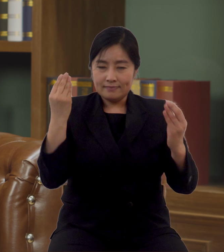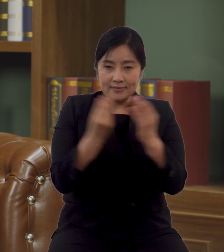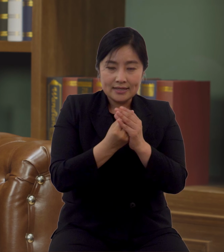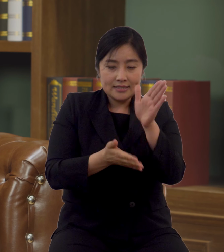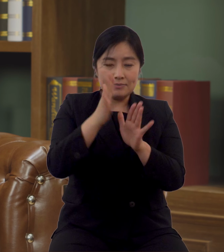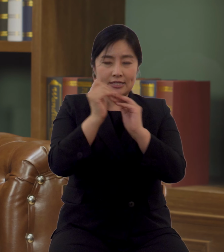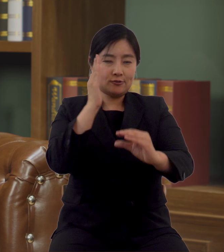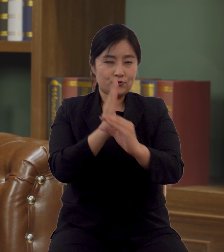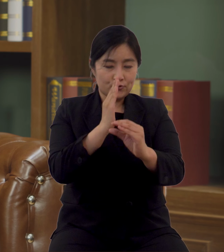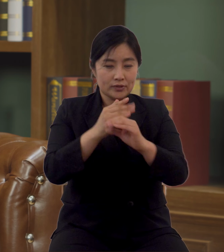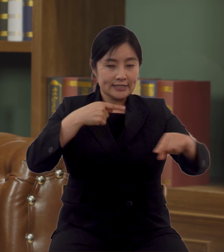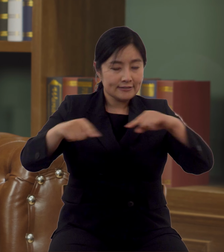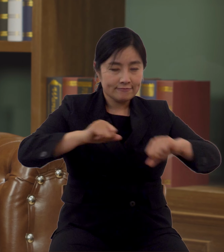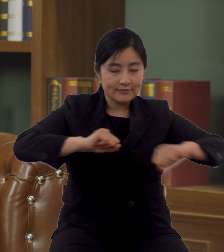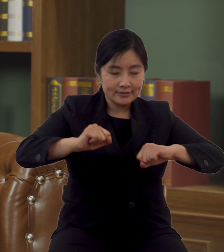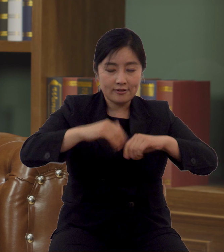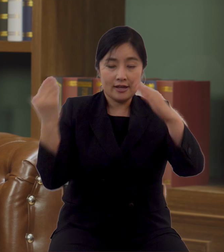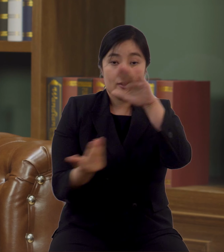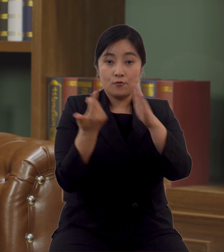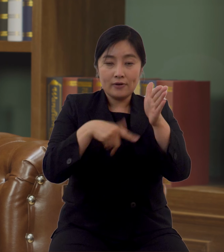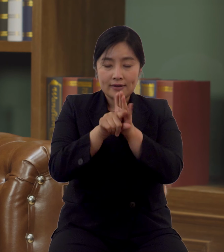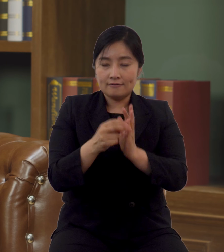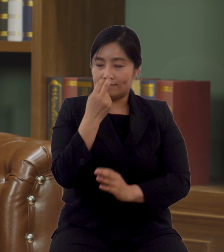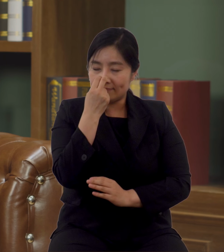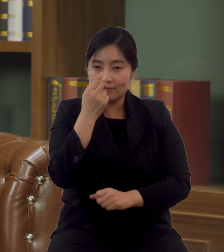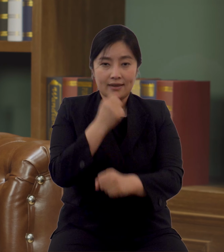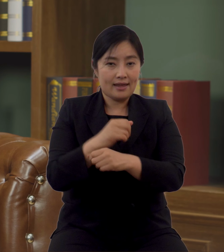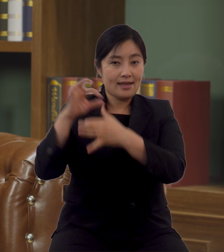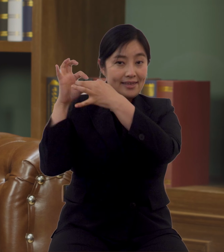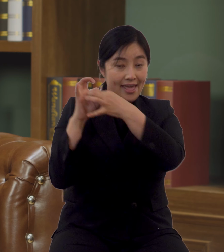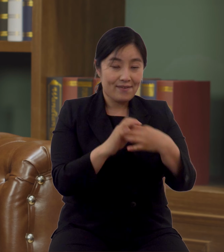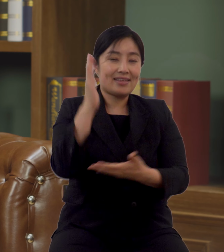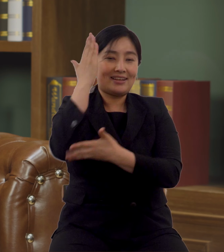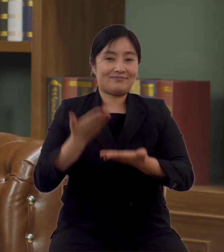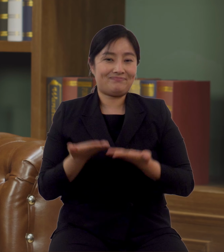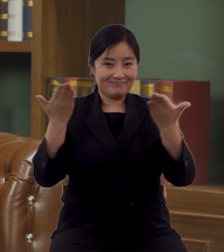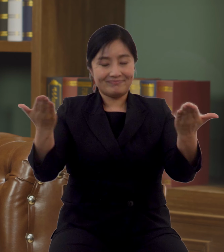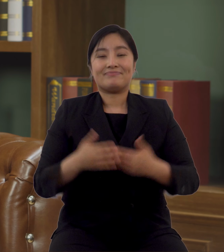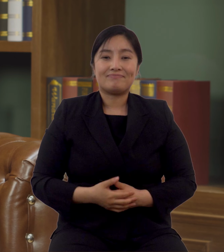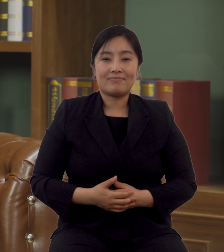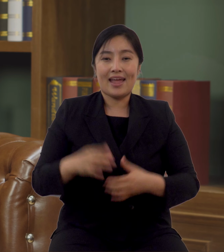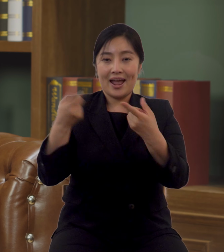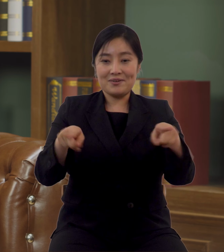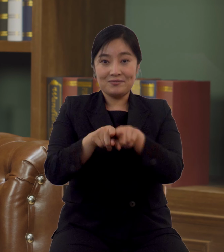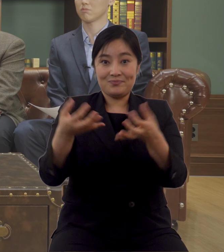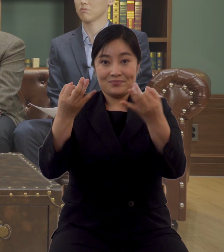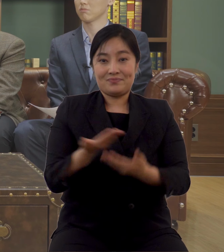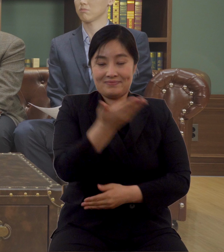투명하고 밀도 높은 시민 중심의 의정 활동이 이루어지도록 꾸준히 지켜보고 계속해서 이야기해